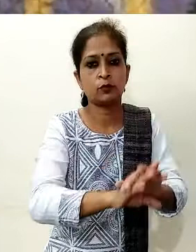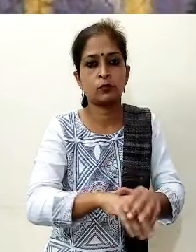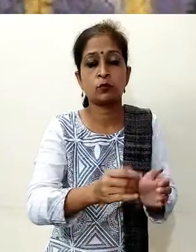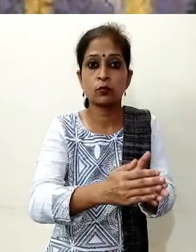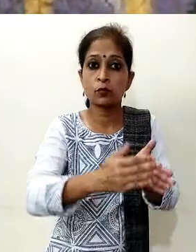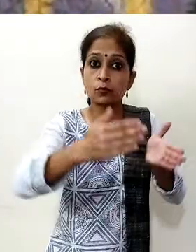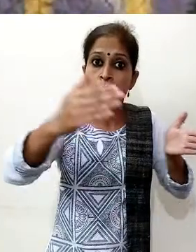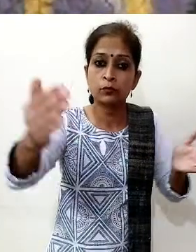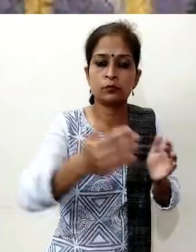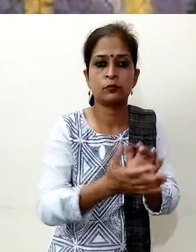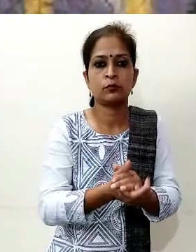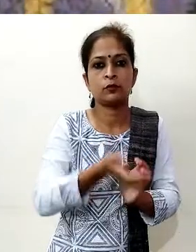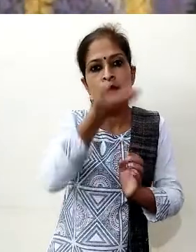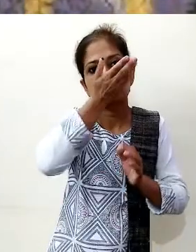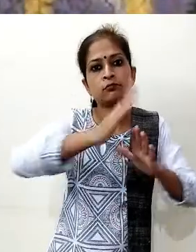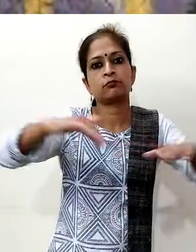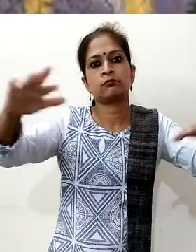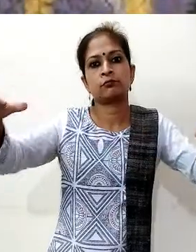में छोड़ दिया।